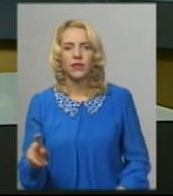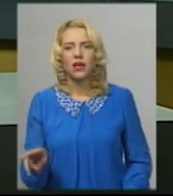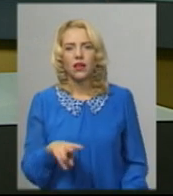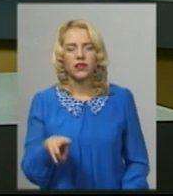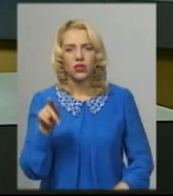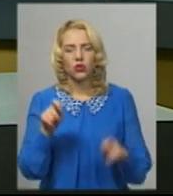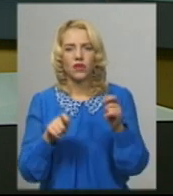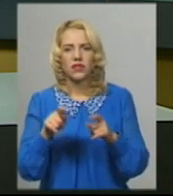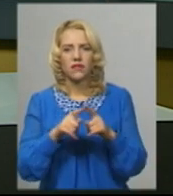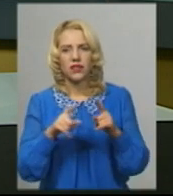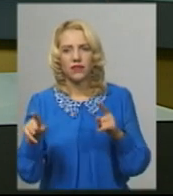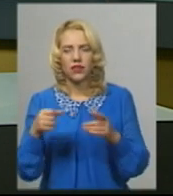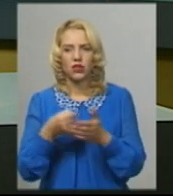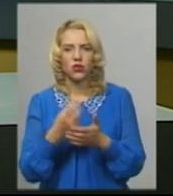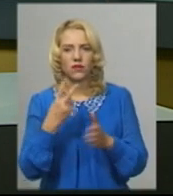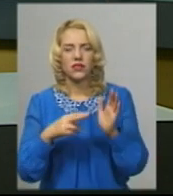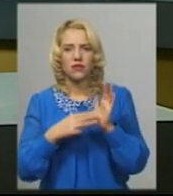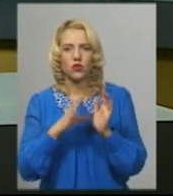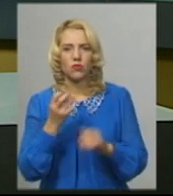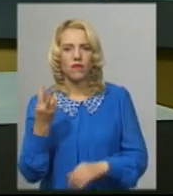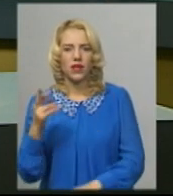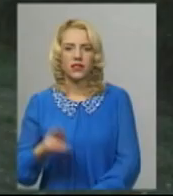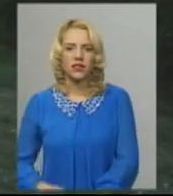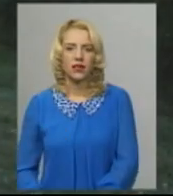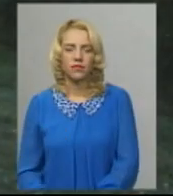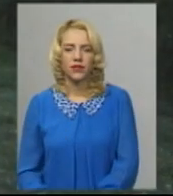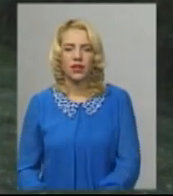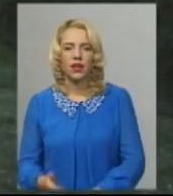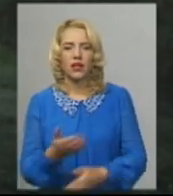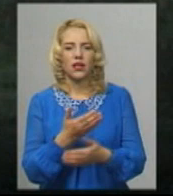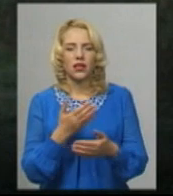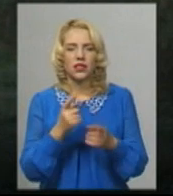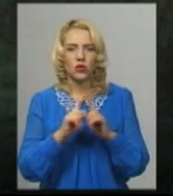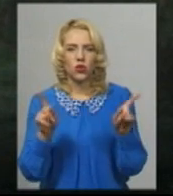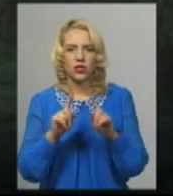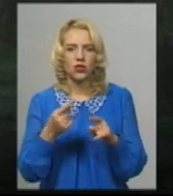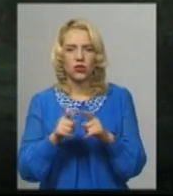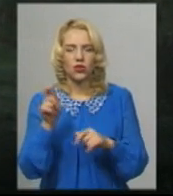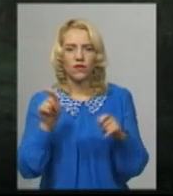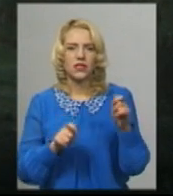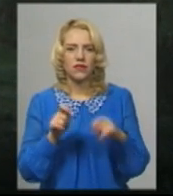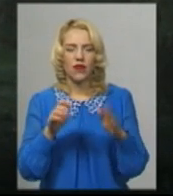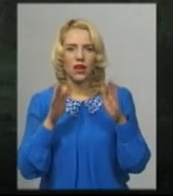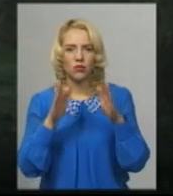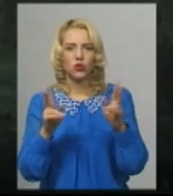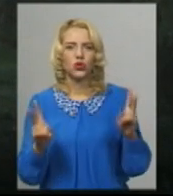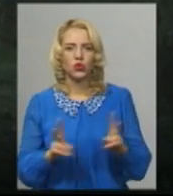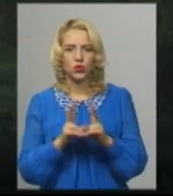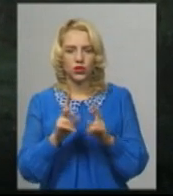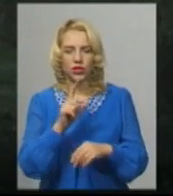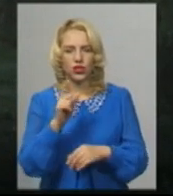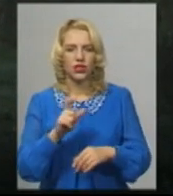Літературний фестиваль триватиме до 28 вересня. Одній з родзинок фестивалю буде зустріч